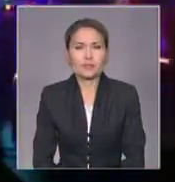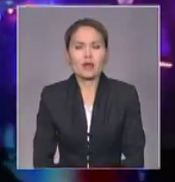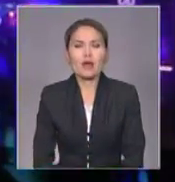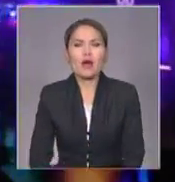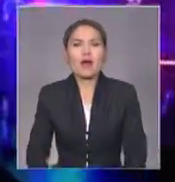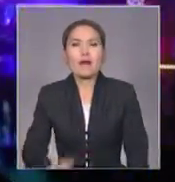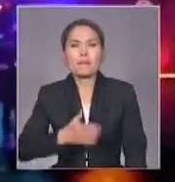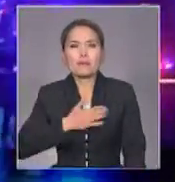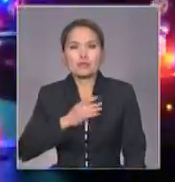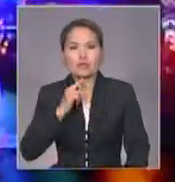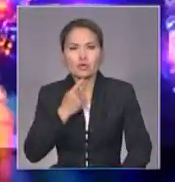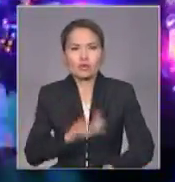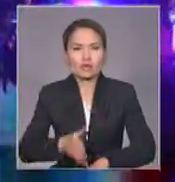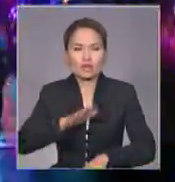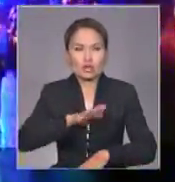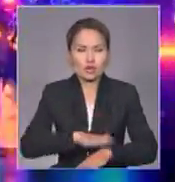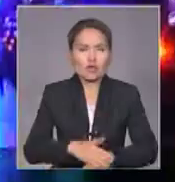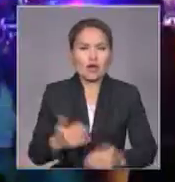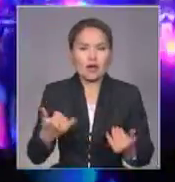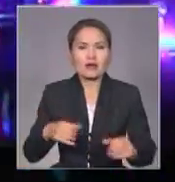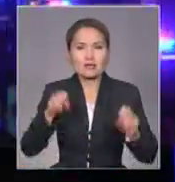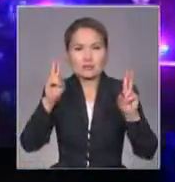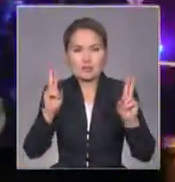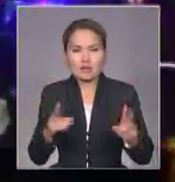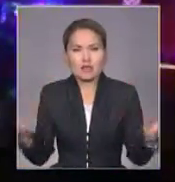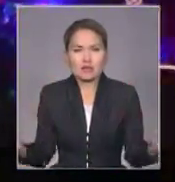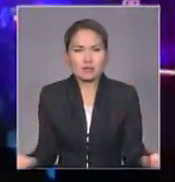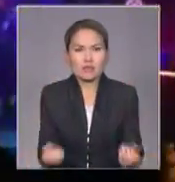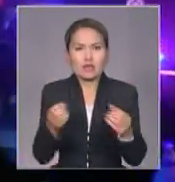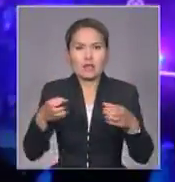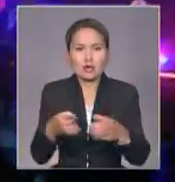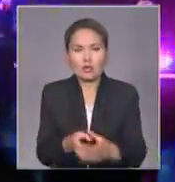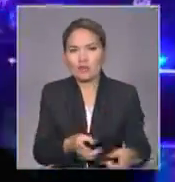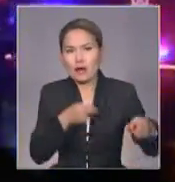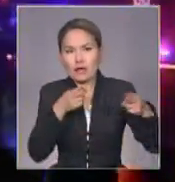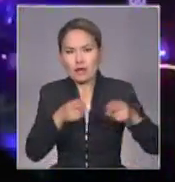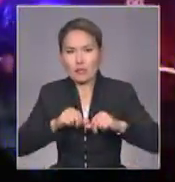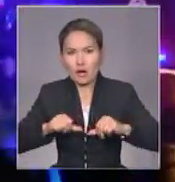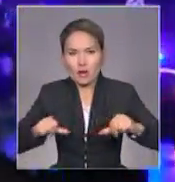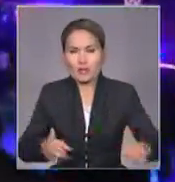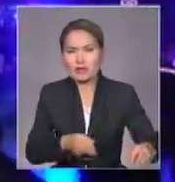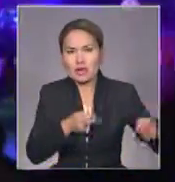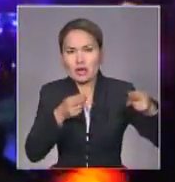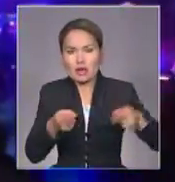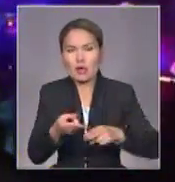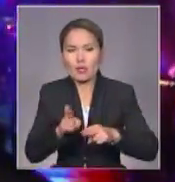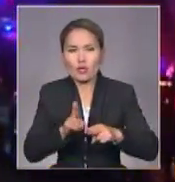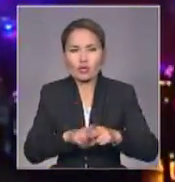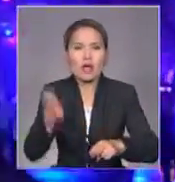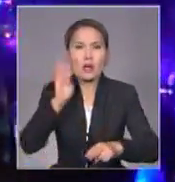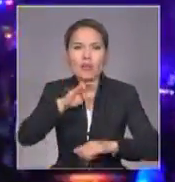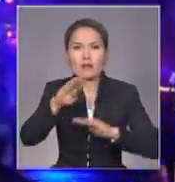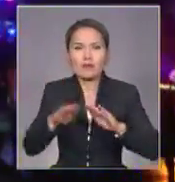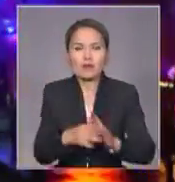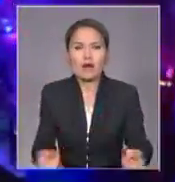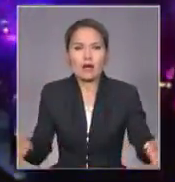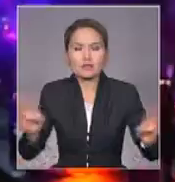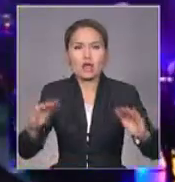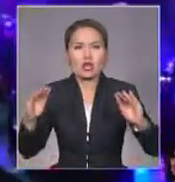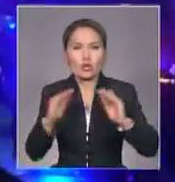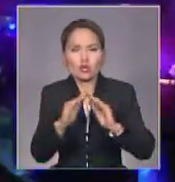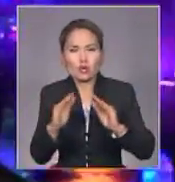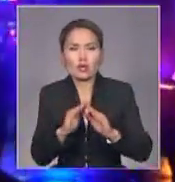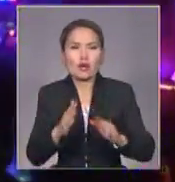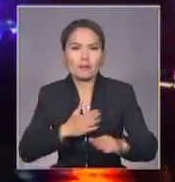Жағдайымыз өте қиын. Көмек көрсететін арнайы штаб құрдық. Оған барлық ведомство өкілдері кірді. Зардап шеккендердің түгеліне көмек көрсетіледі. Үкімет төтенше